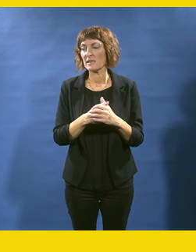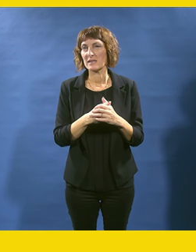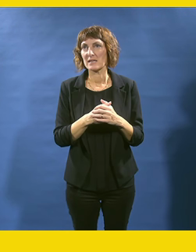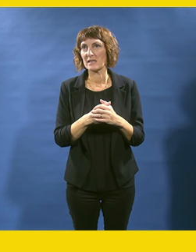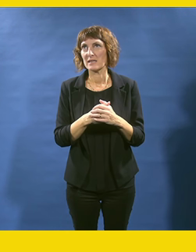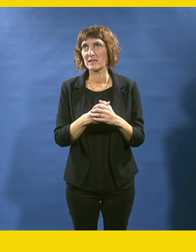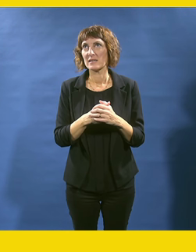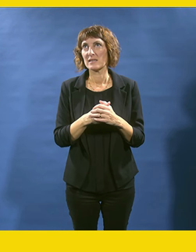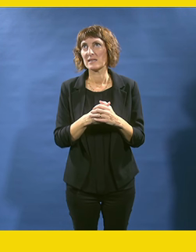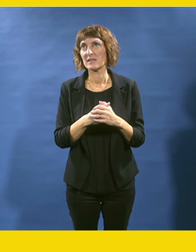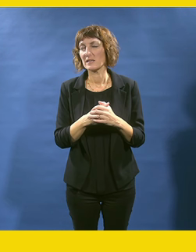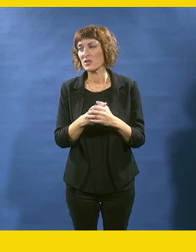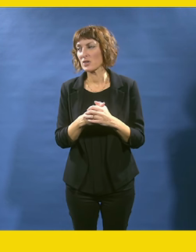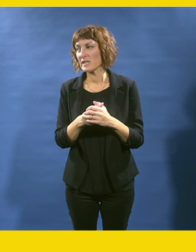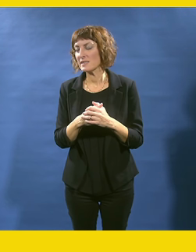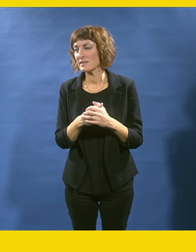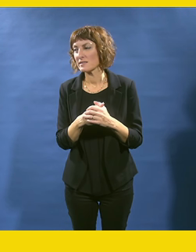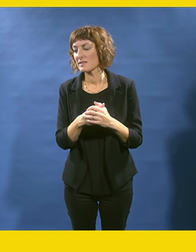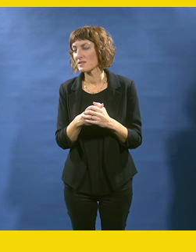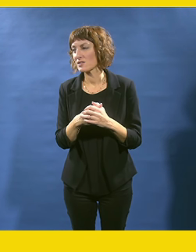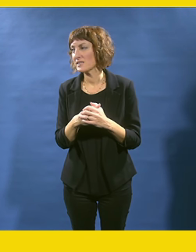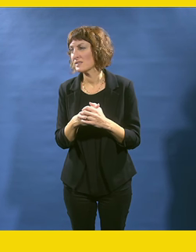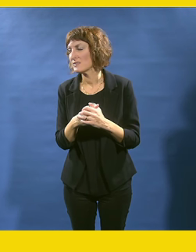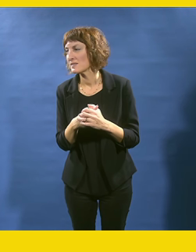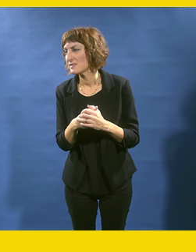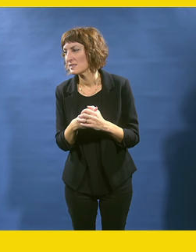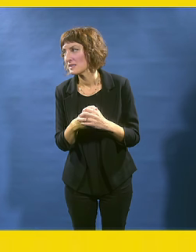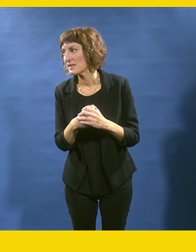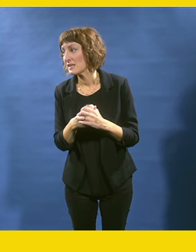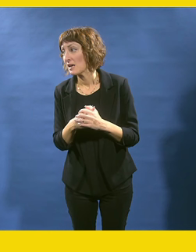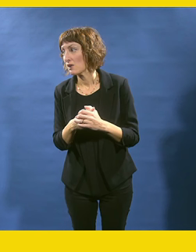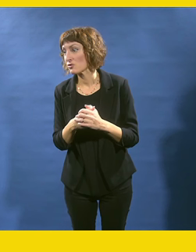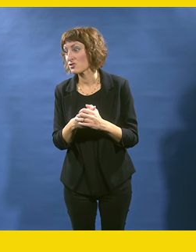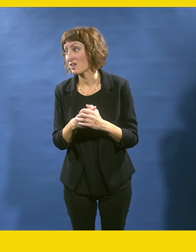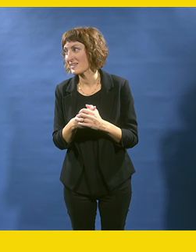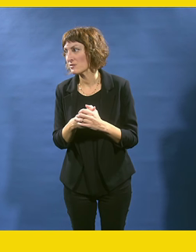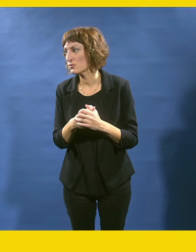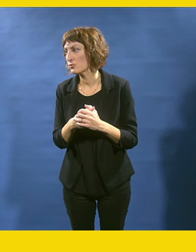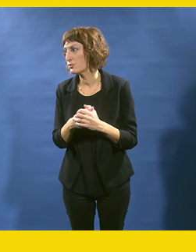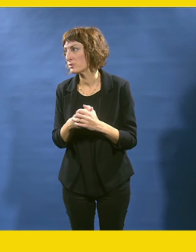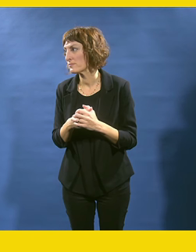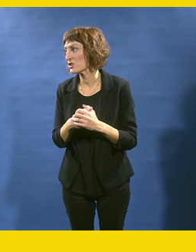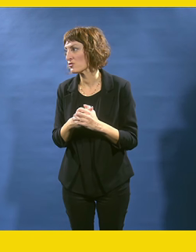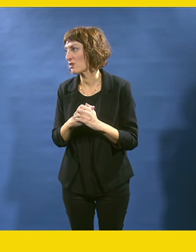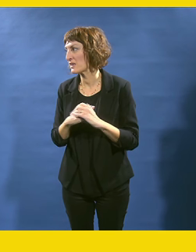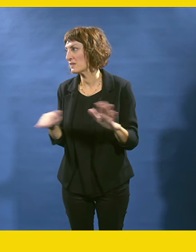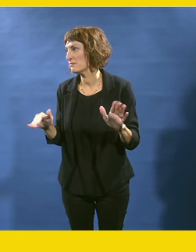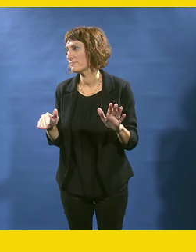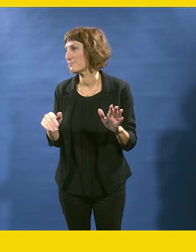Alors d'abord, je vois que vous êtes nombreux, nombreuses à être là, donc merci à vous toutes et tous.